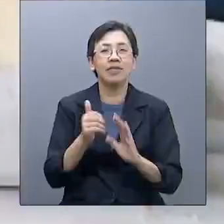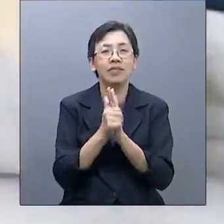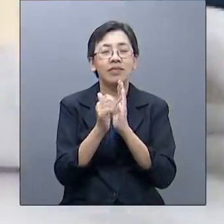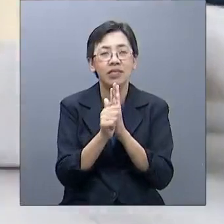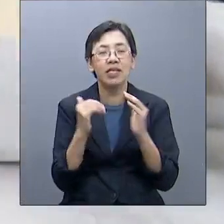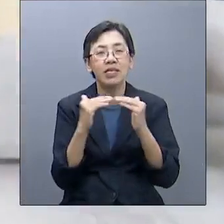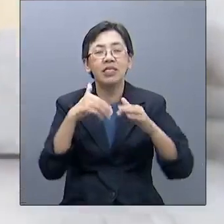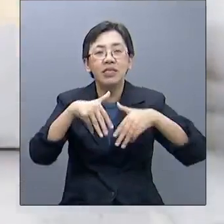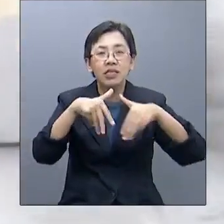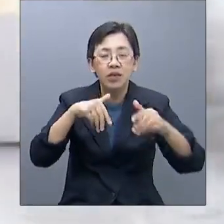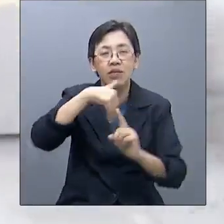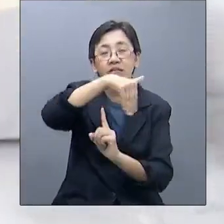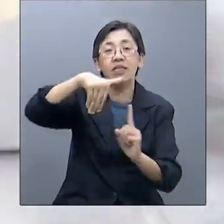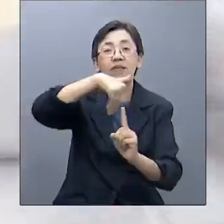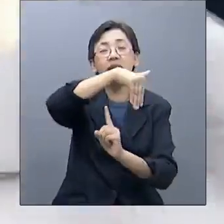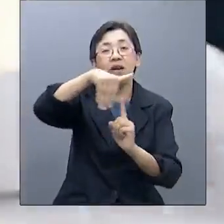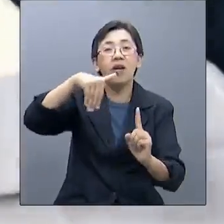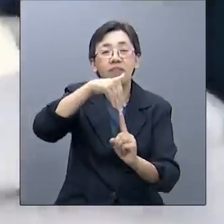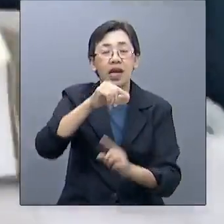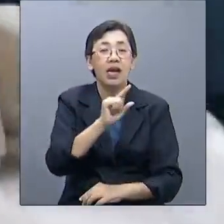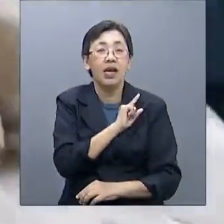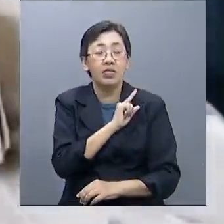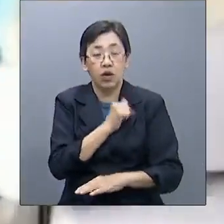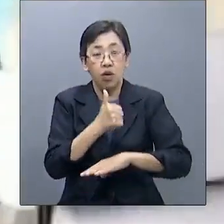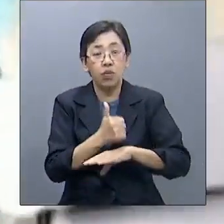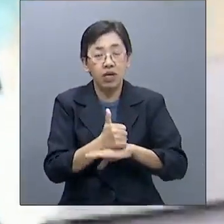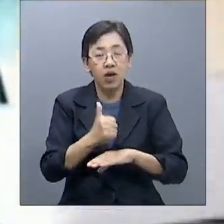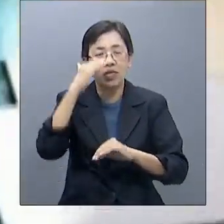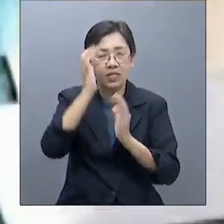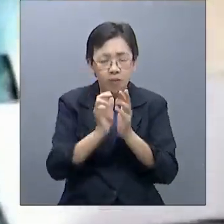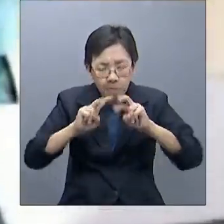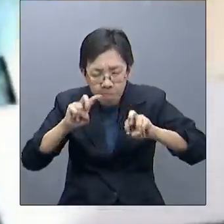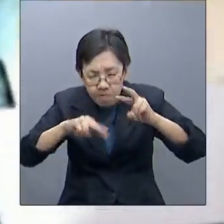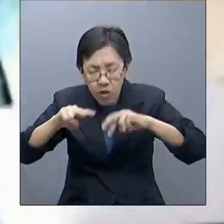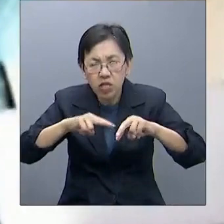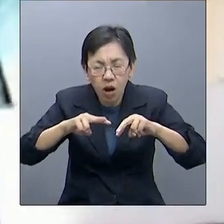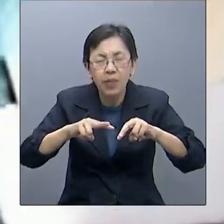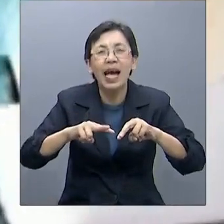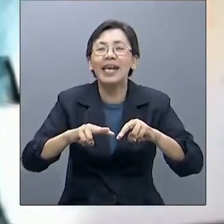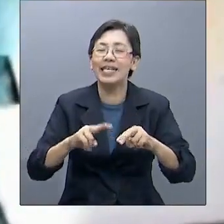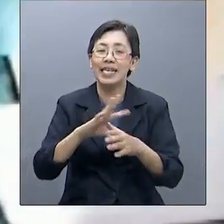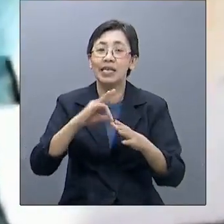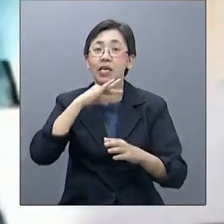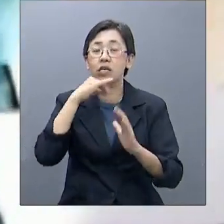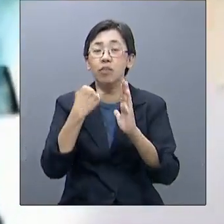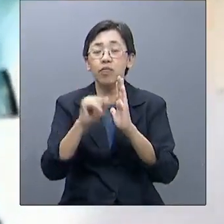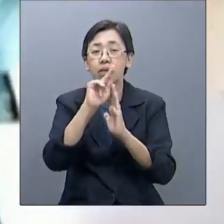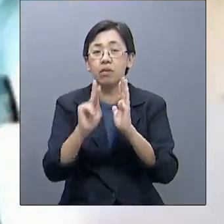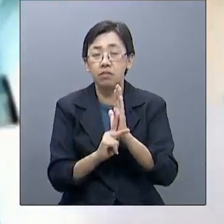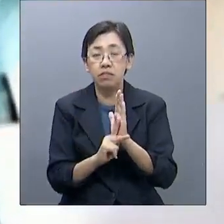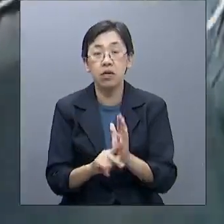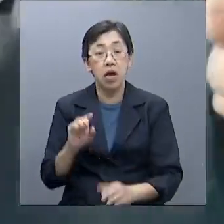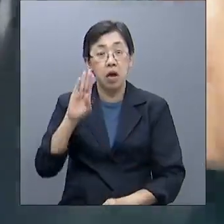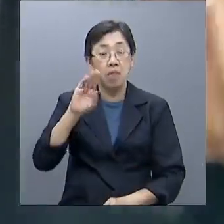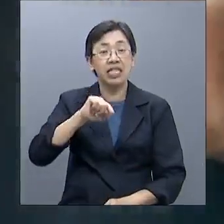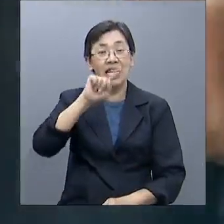บริโภคและสิ่งแวดล้อมในฐานะหัวหน้าพนักงานสอบสวนคดีหมูเถื่อนก็เปิดเผยนะคะว่านอกจากบริษัทสยาม